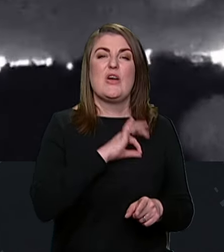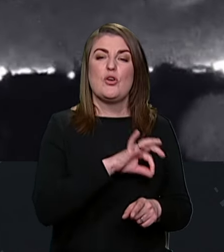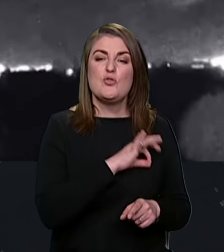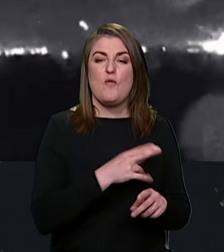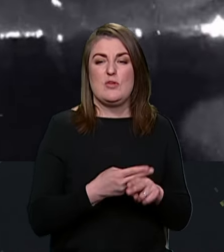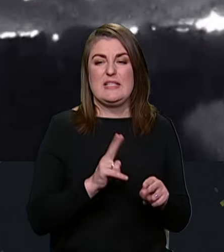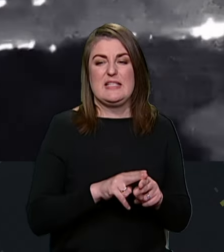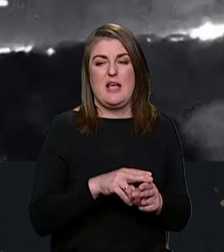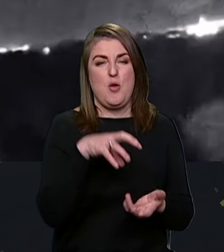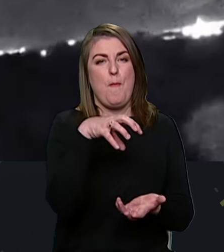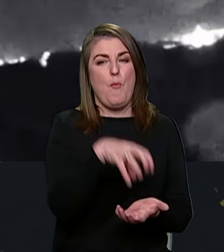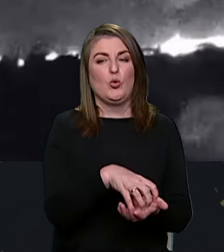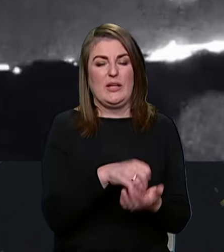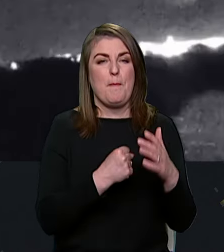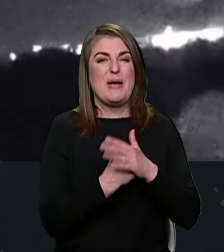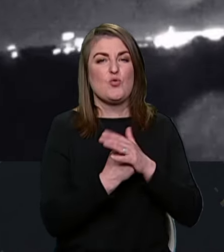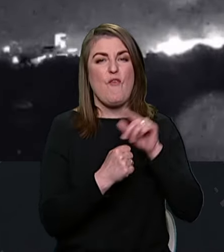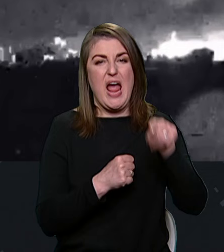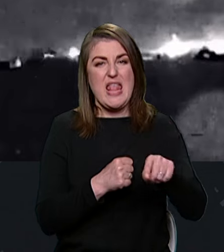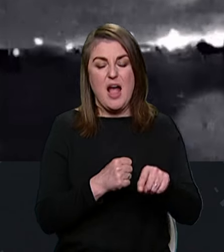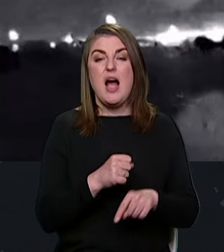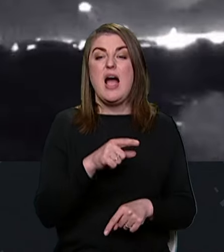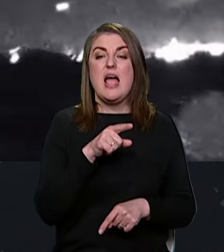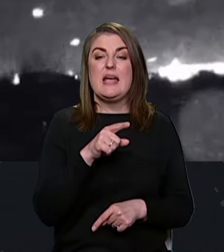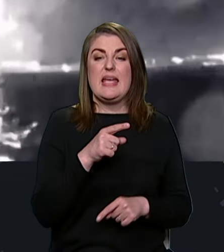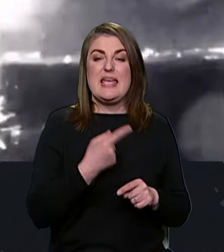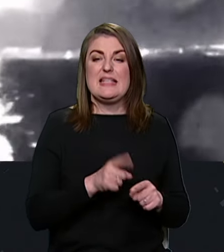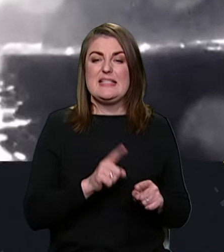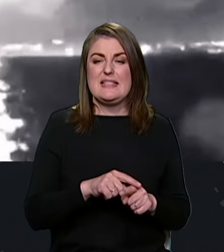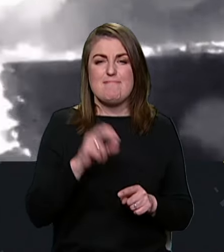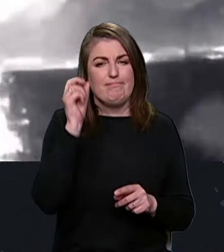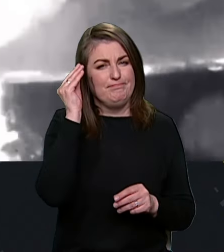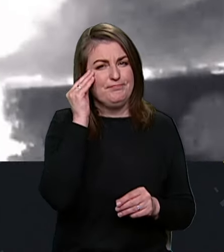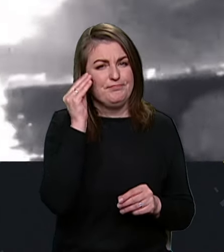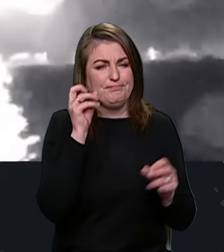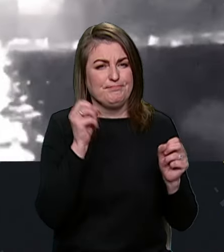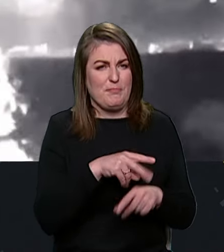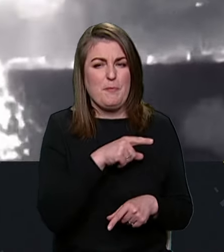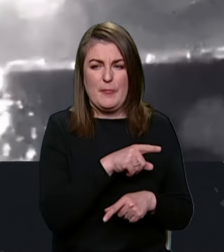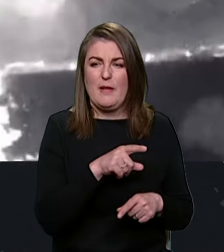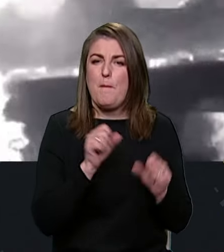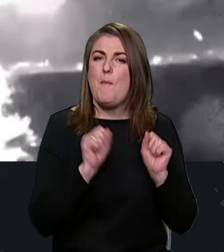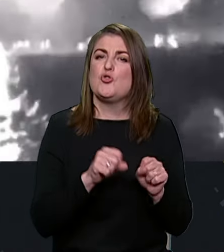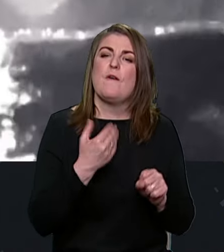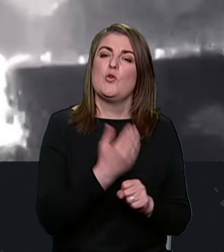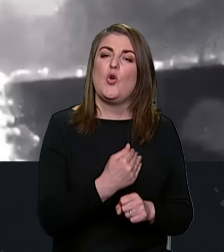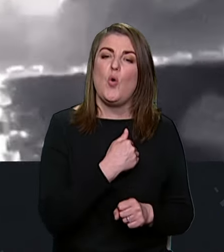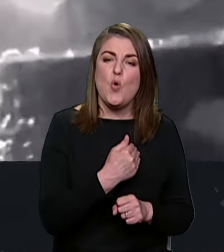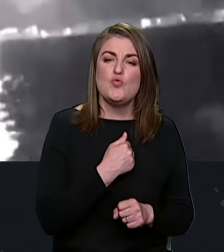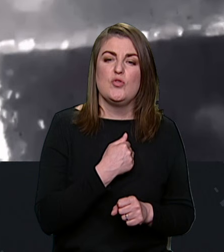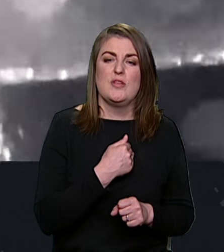використовують цей пункт базування. І це на мислі про те, що, можливо, вони хочуть